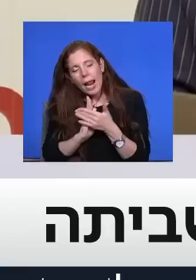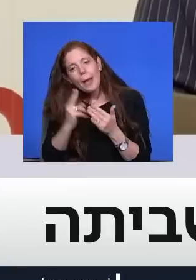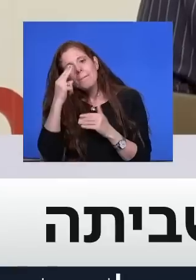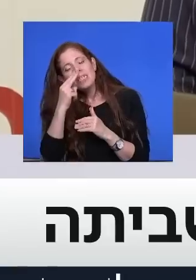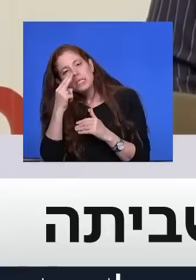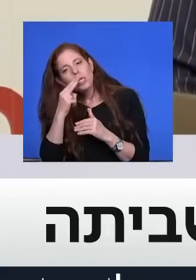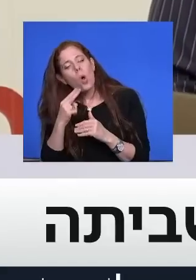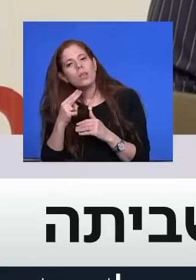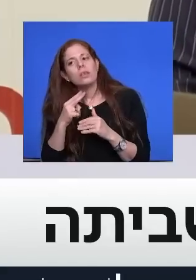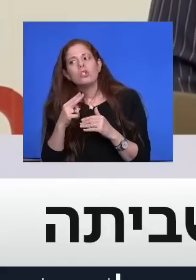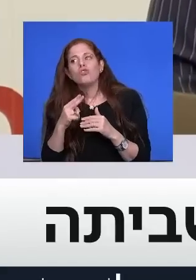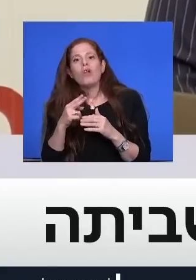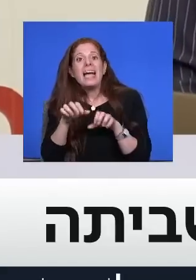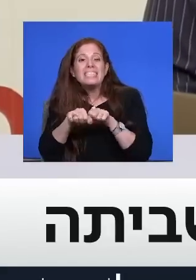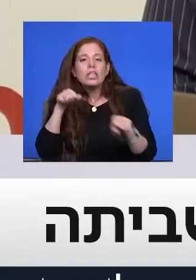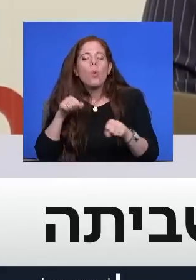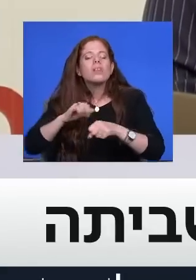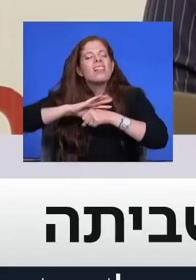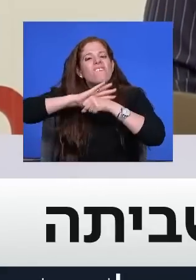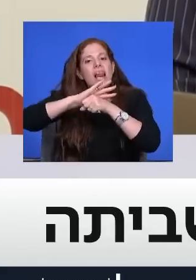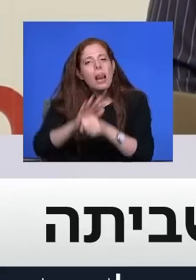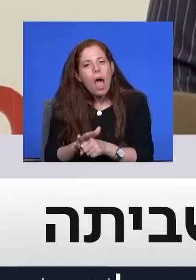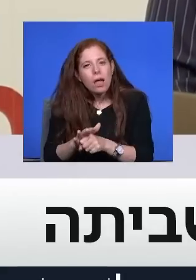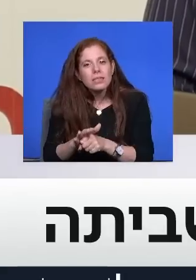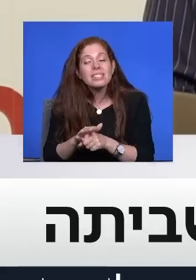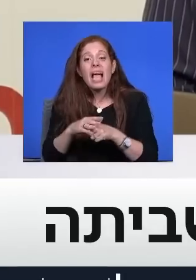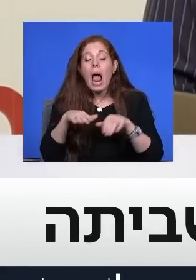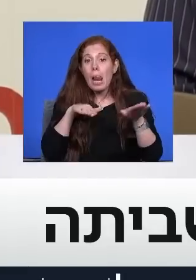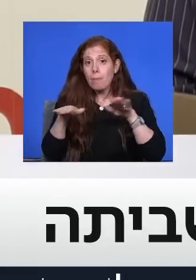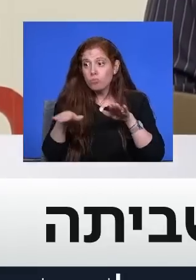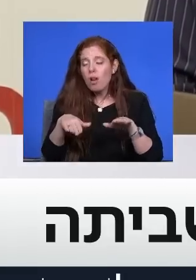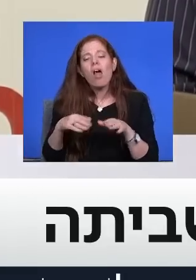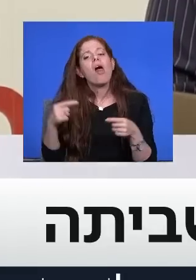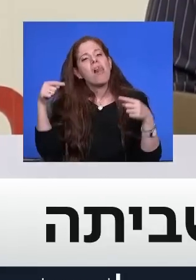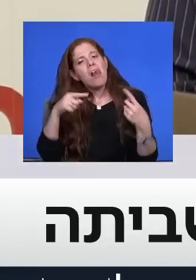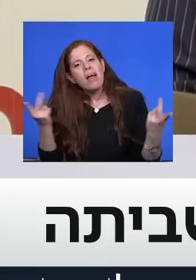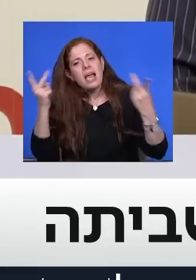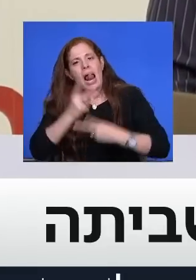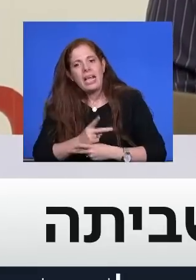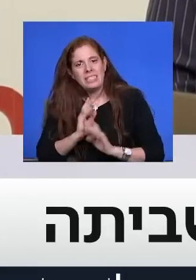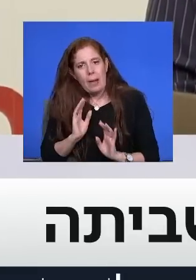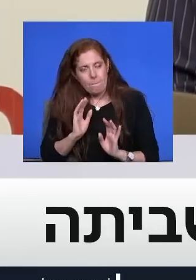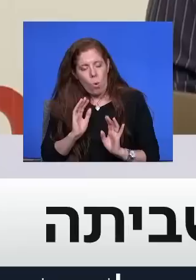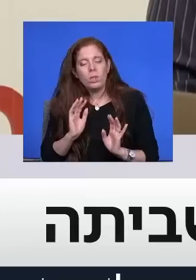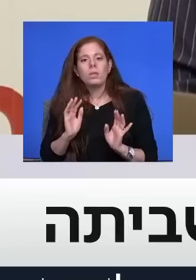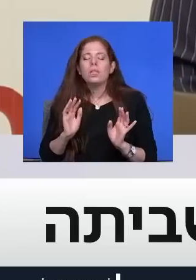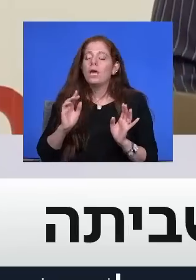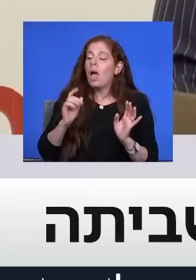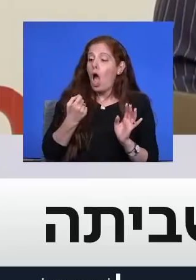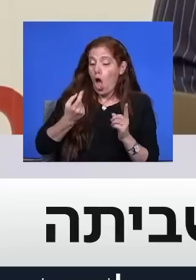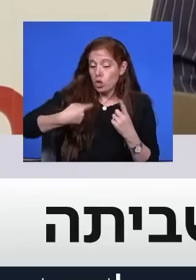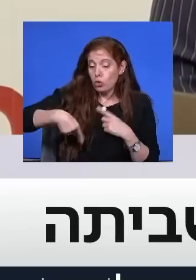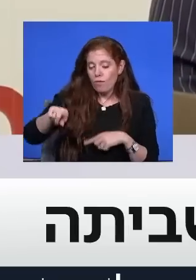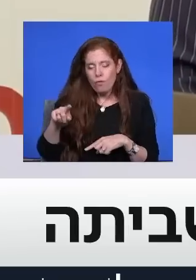להפעיל, שההסתדרות תפעיל לחץ על הממשלה להגיע להסכמות, הסכמות רחבות. השבוע, בצד מאוד